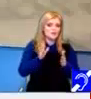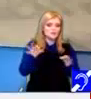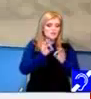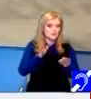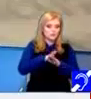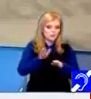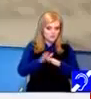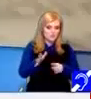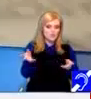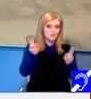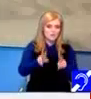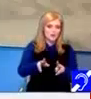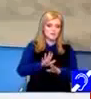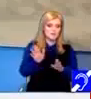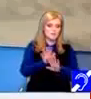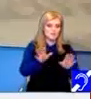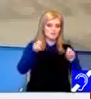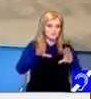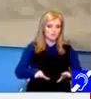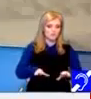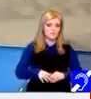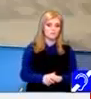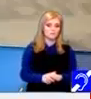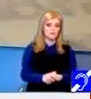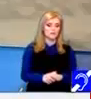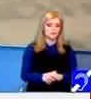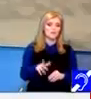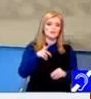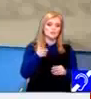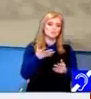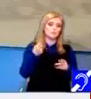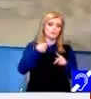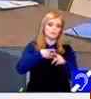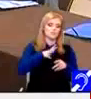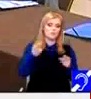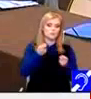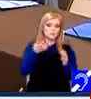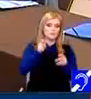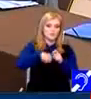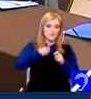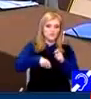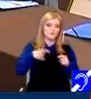CCA să verifice calitatea limbii române utilizată la posturile de radio și TV.